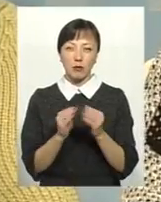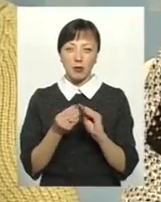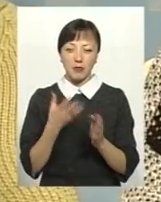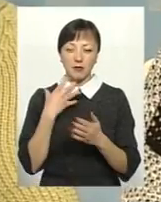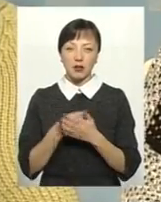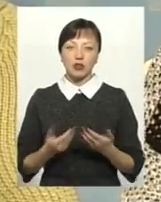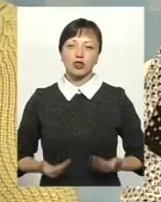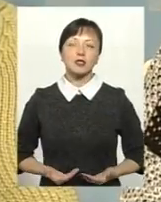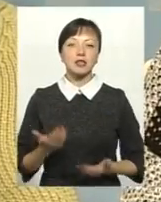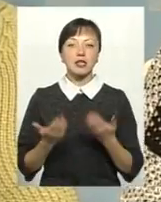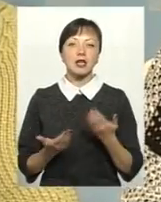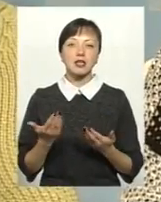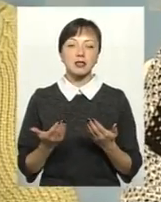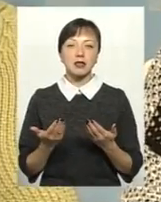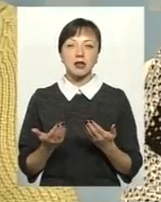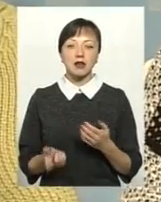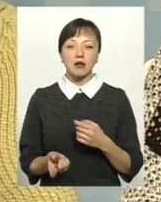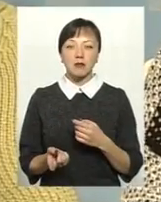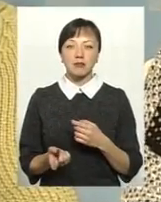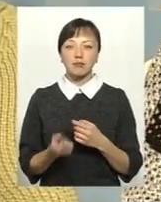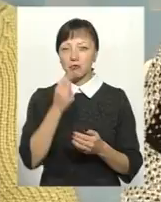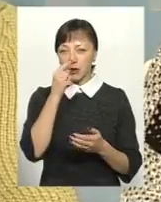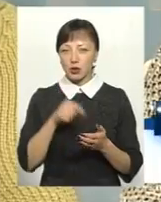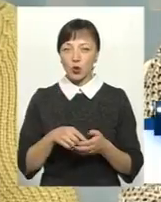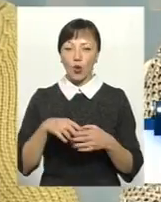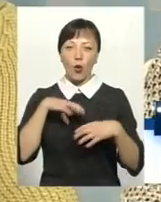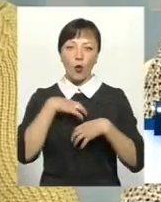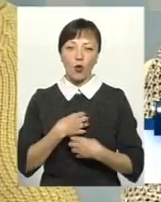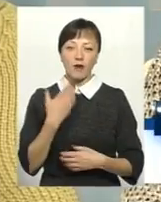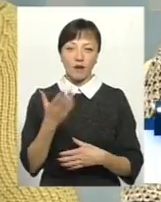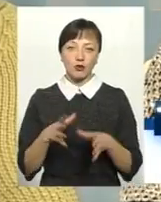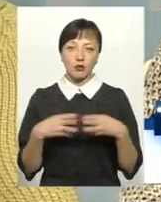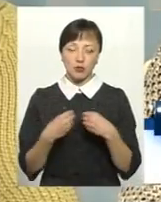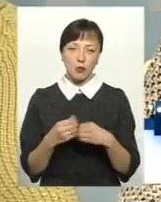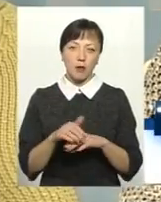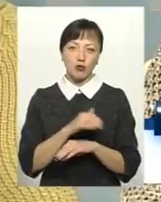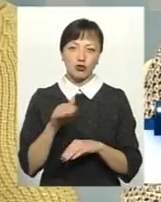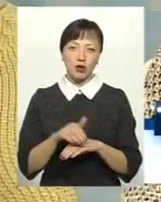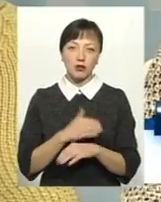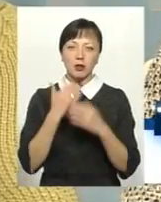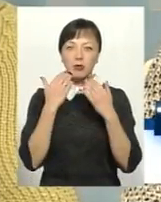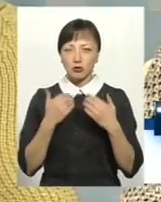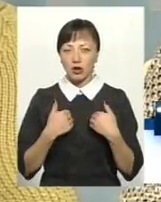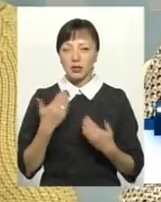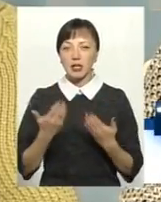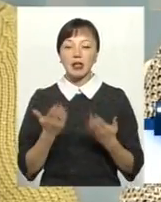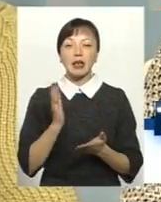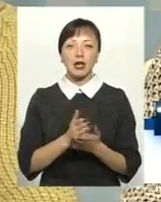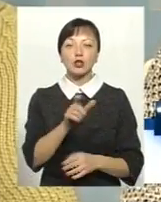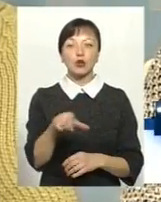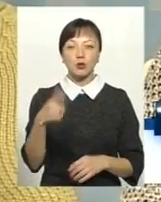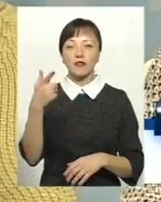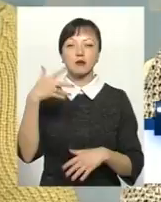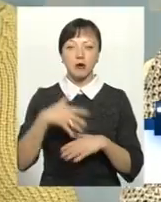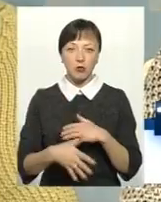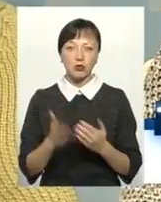своей жизни, если пришло горе в вашу семью, то, пожалуйста, обращайтесь. Есть люди, которые вас